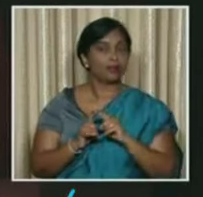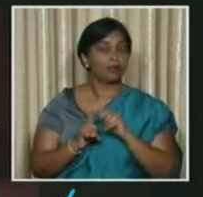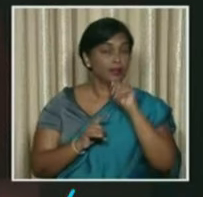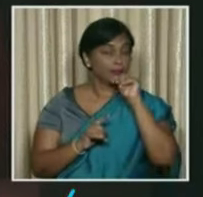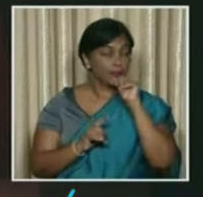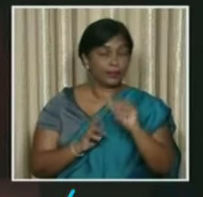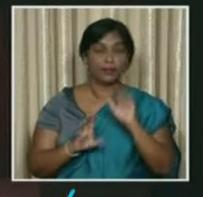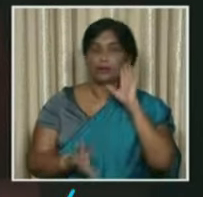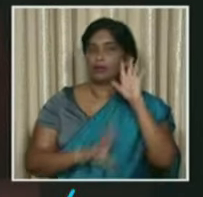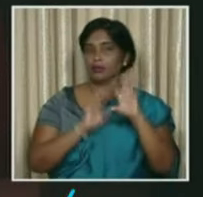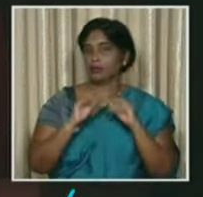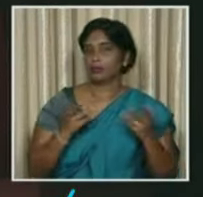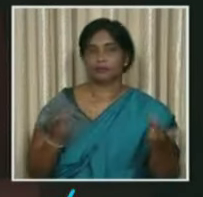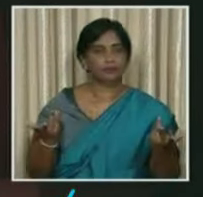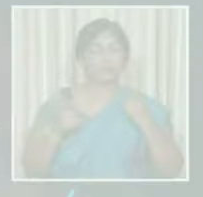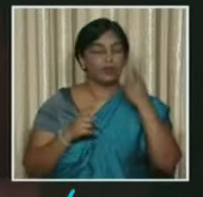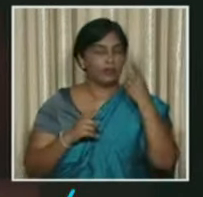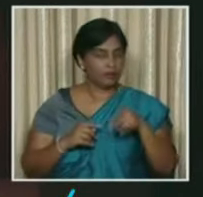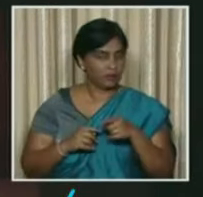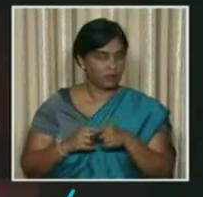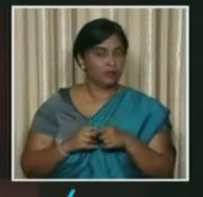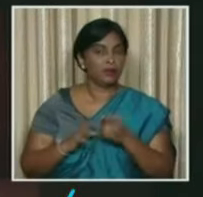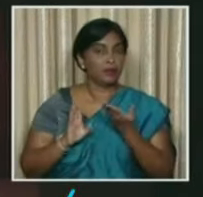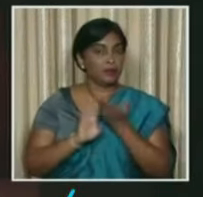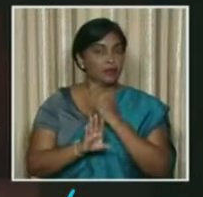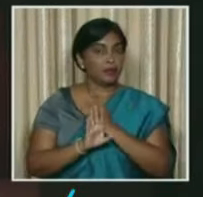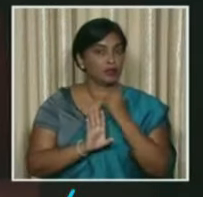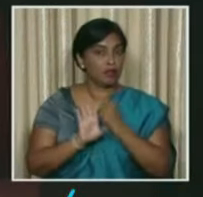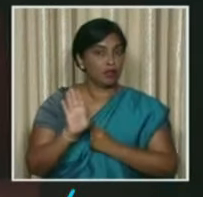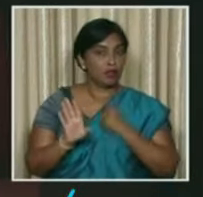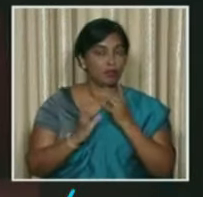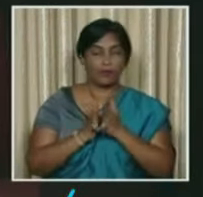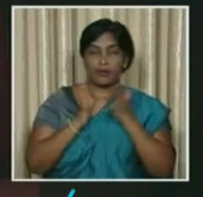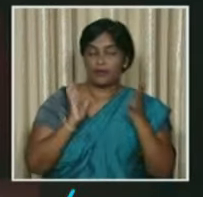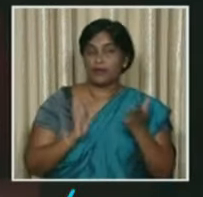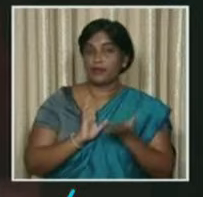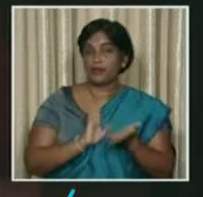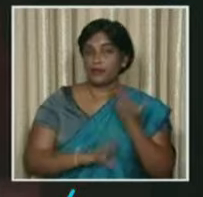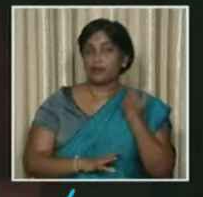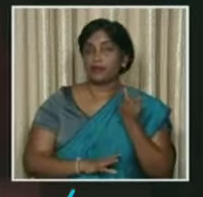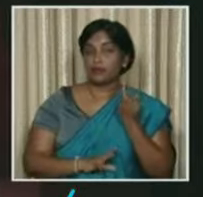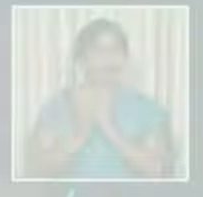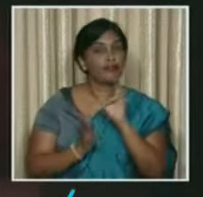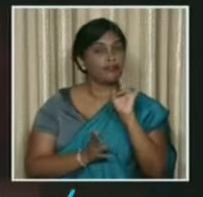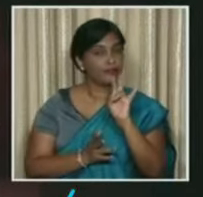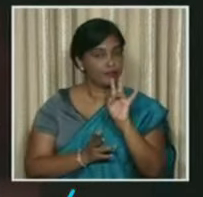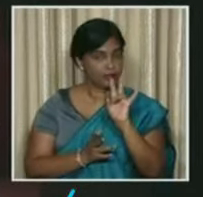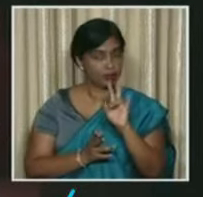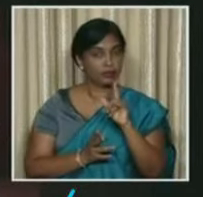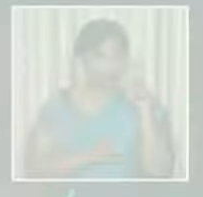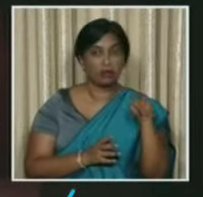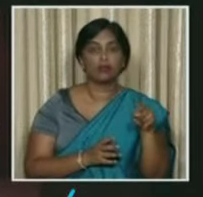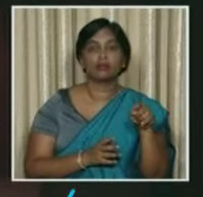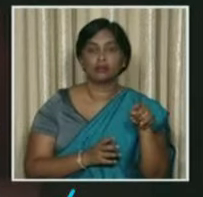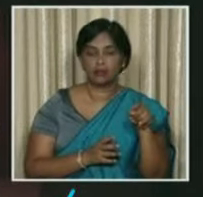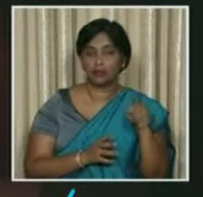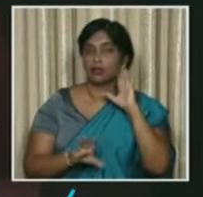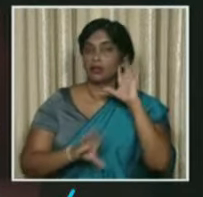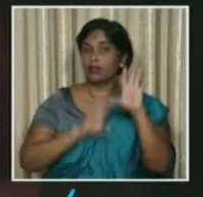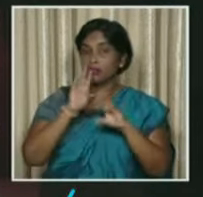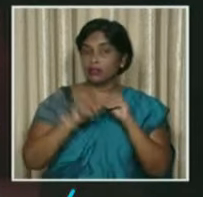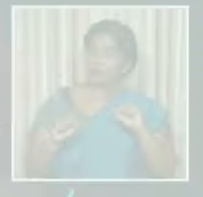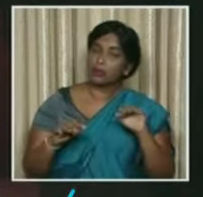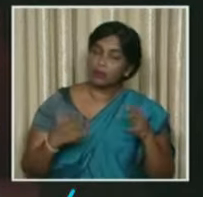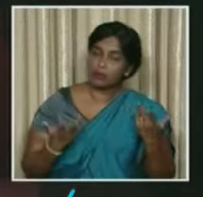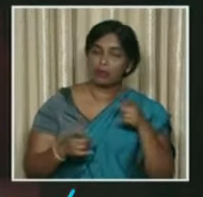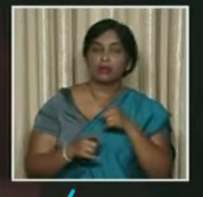Nishita Toroturu Numati Bavata Sanah Milati. Pasugiya Vasare Vedima Mudalak Venkala Yojana Visi Pahen Da Hataka Toroturu Numati